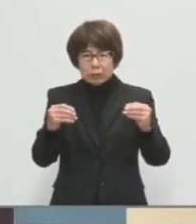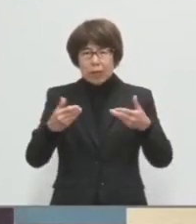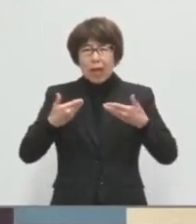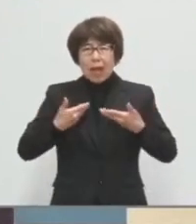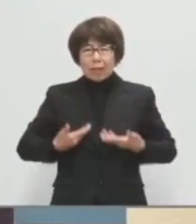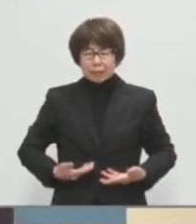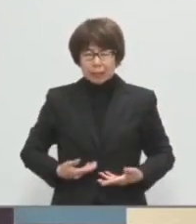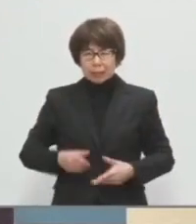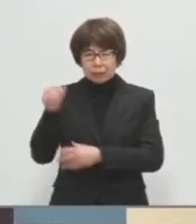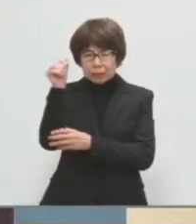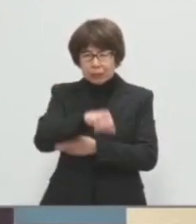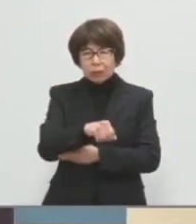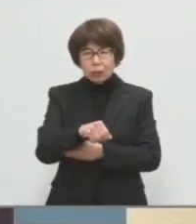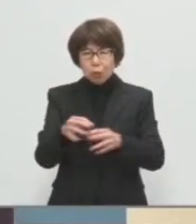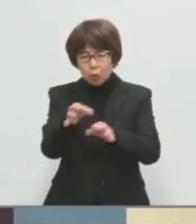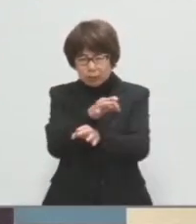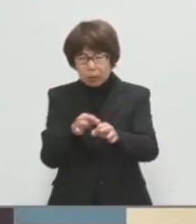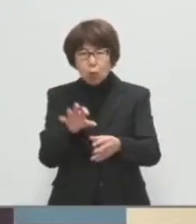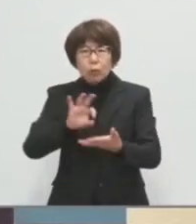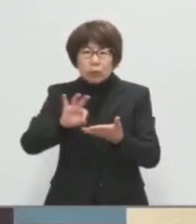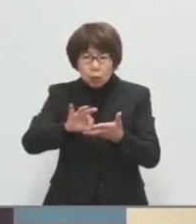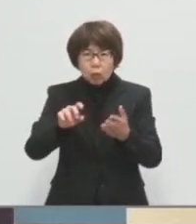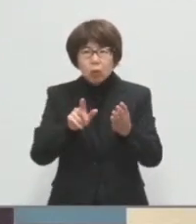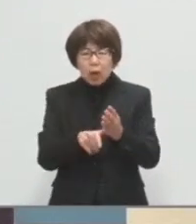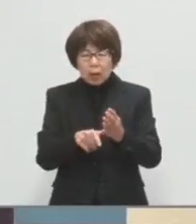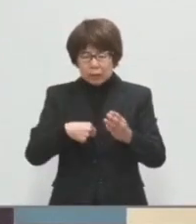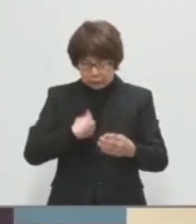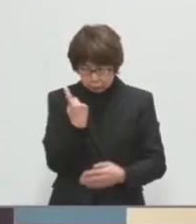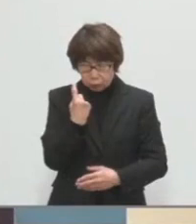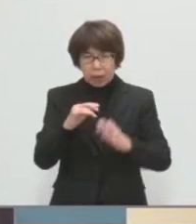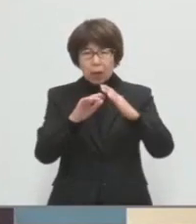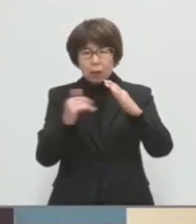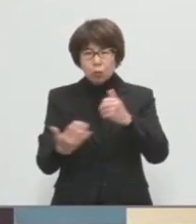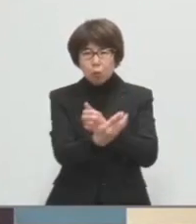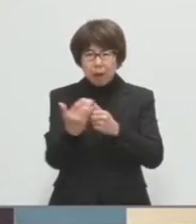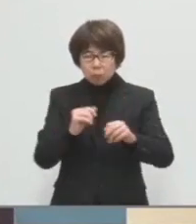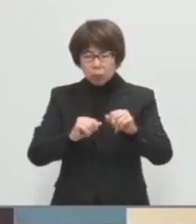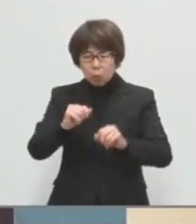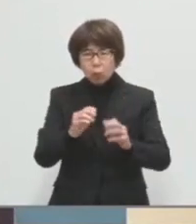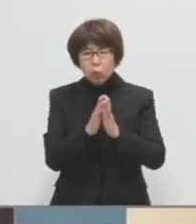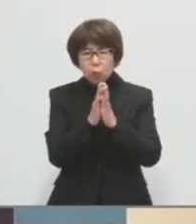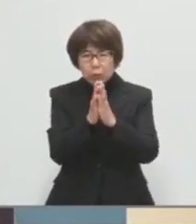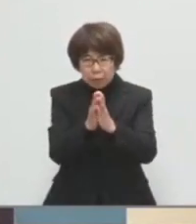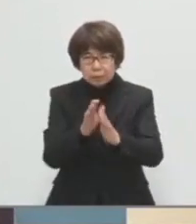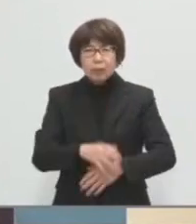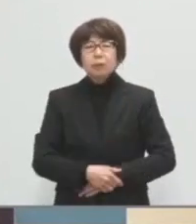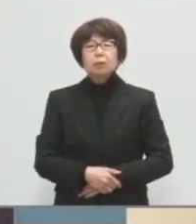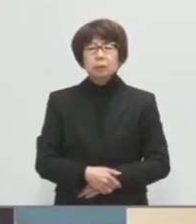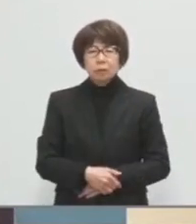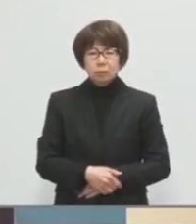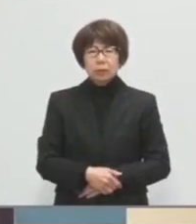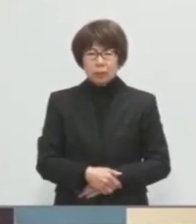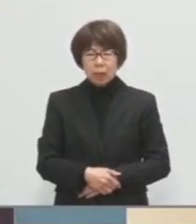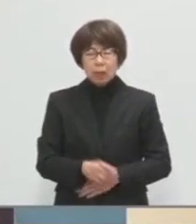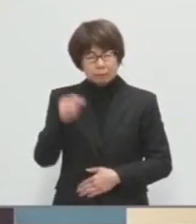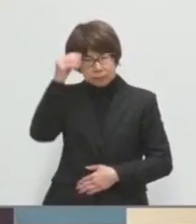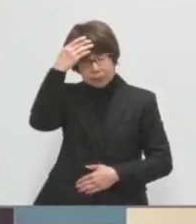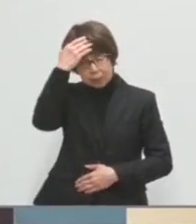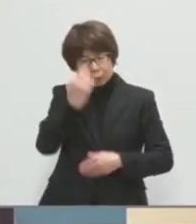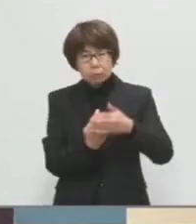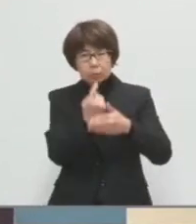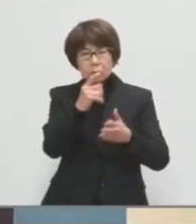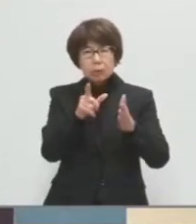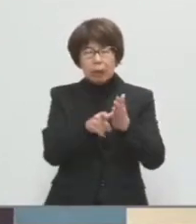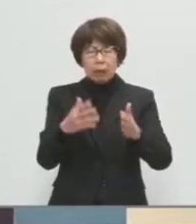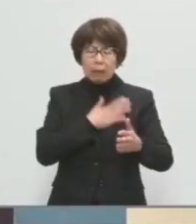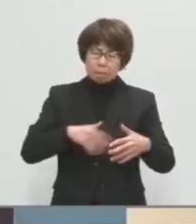いただくなどご自身またご家族などを守る行動を願い申し上げますその上で発熱とか倦怠感